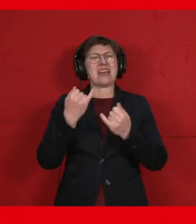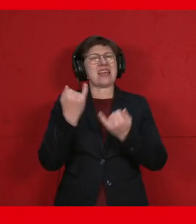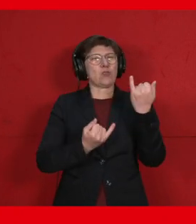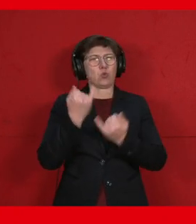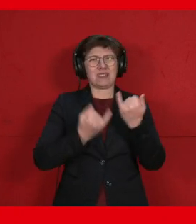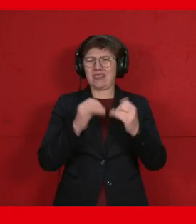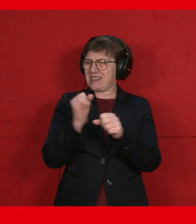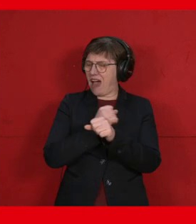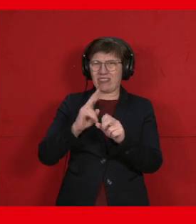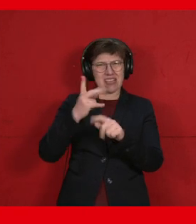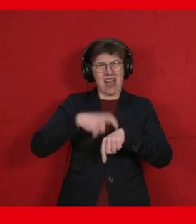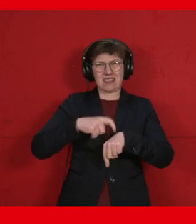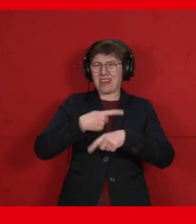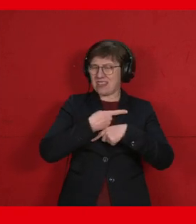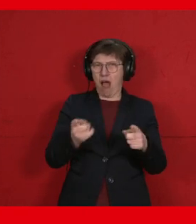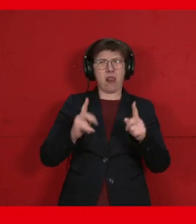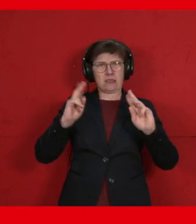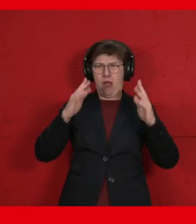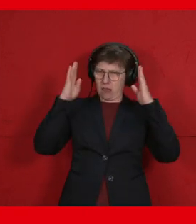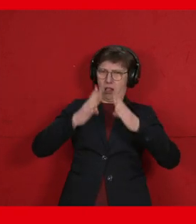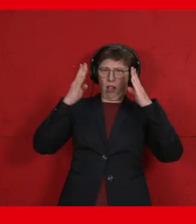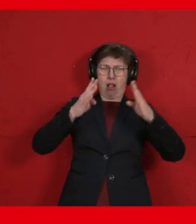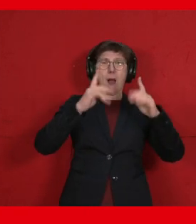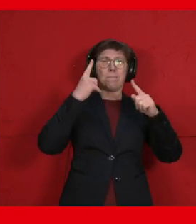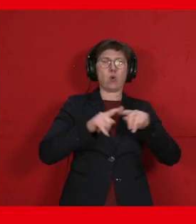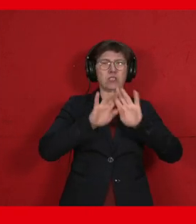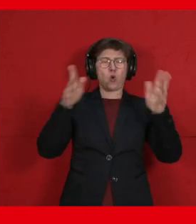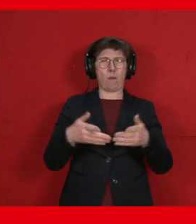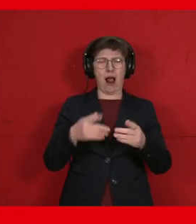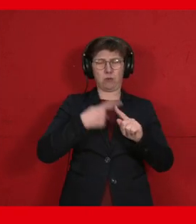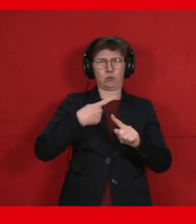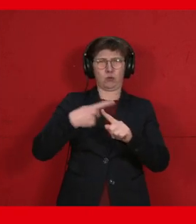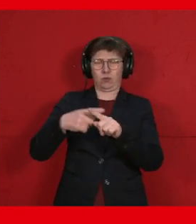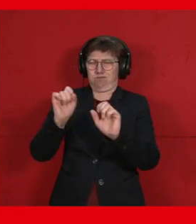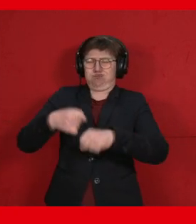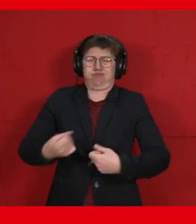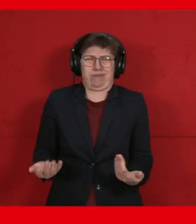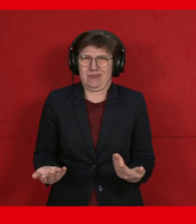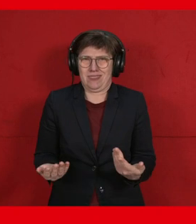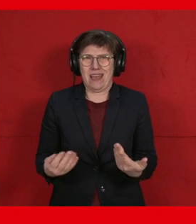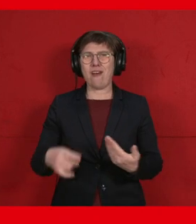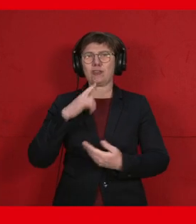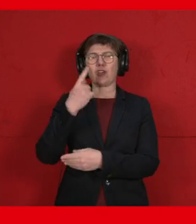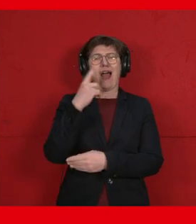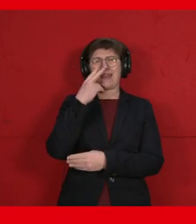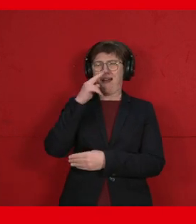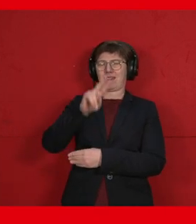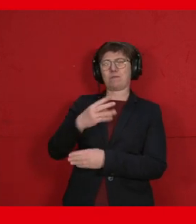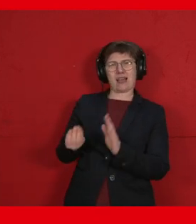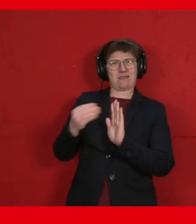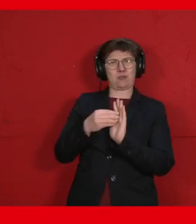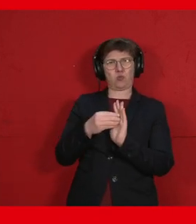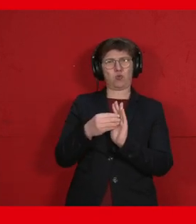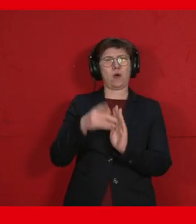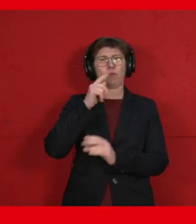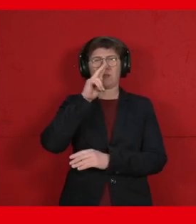alles gleichzeitig und sich gleichzeitig natürlich auch noch global damit auseinandersetzen. Lassen Sie mich hier einen Aspekt einspielen,